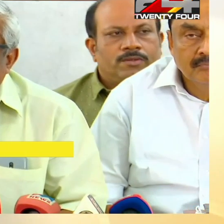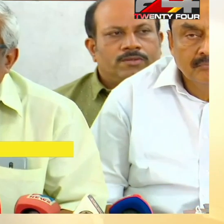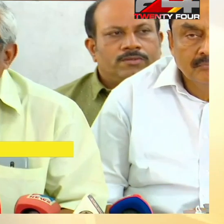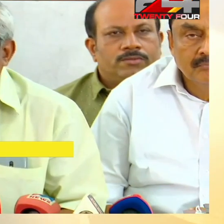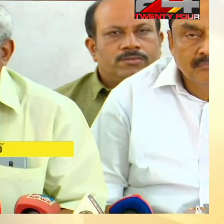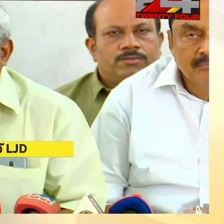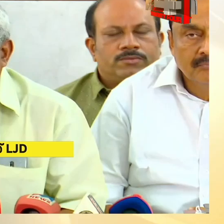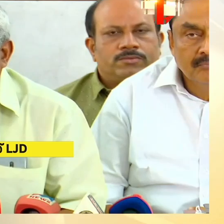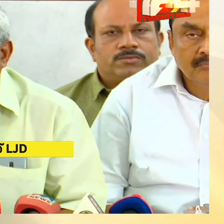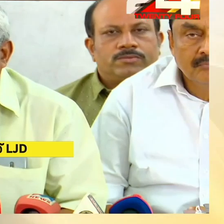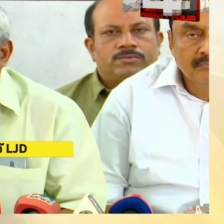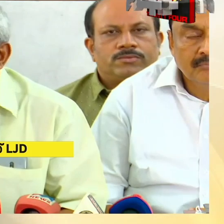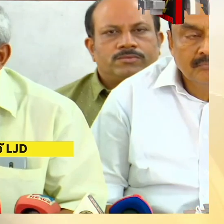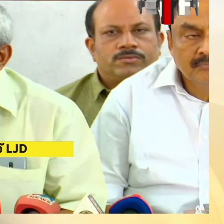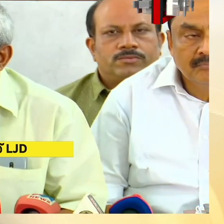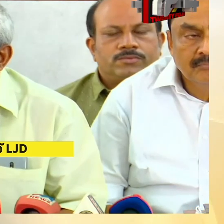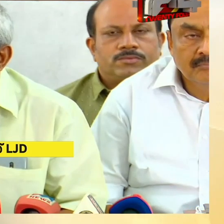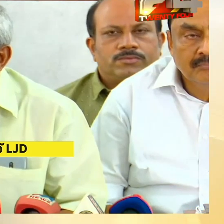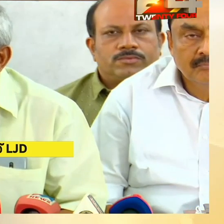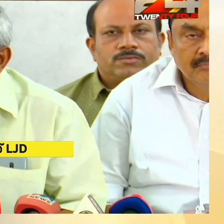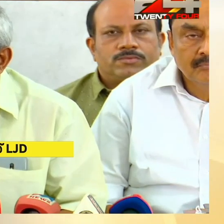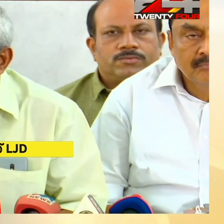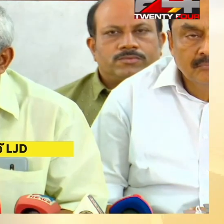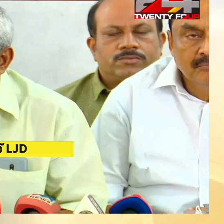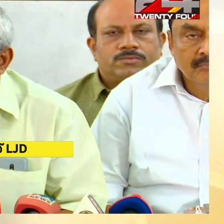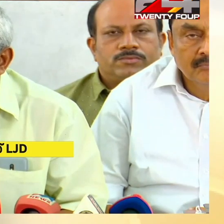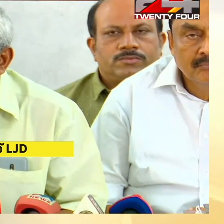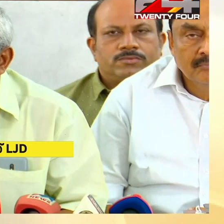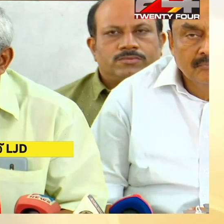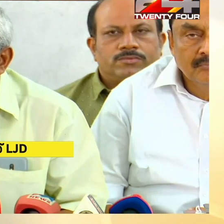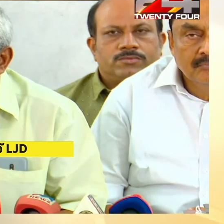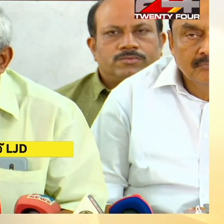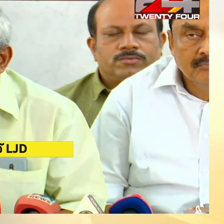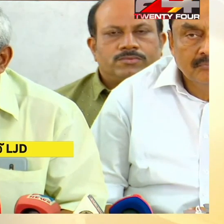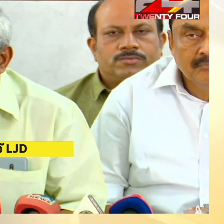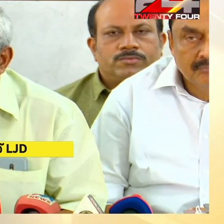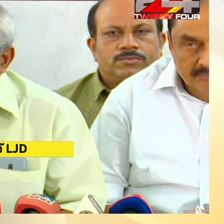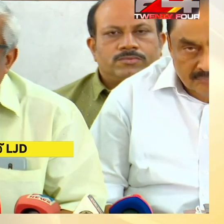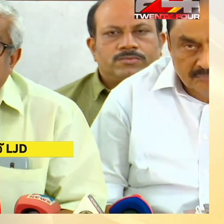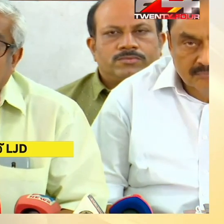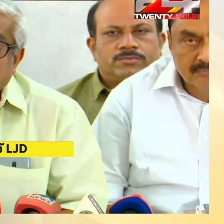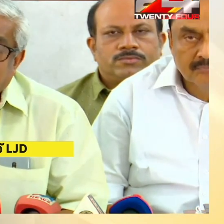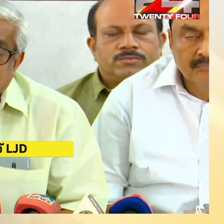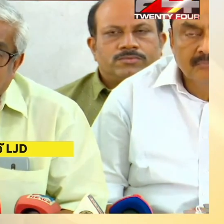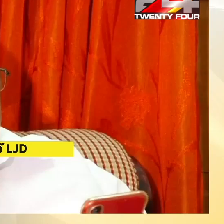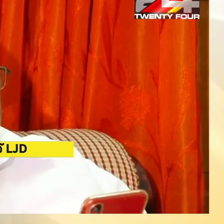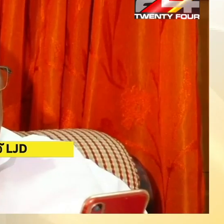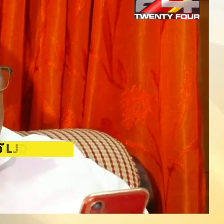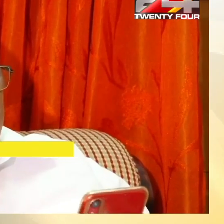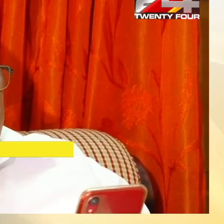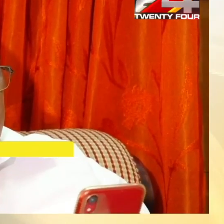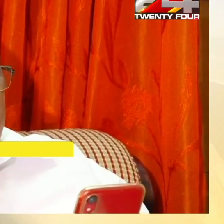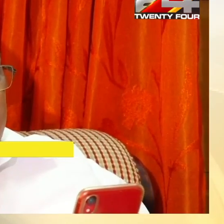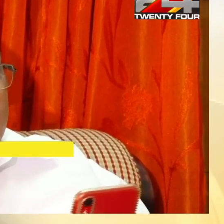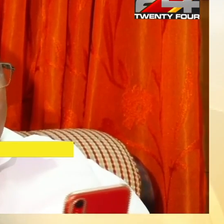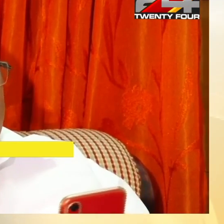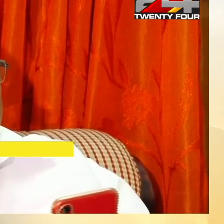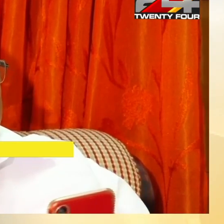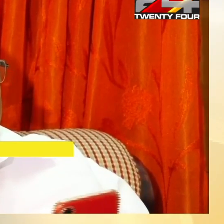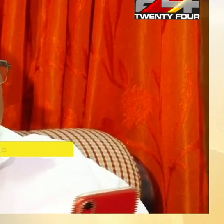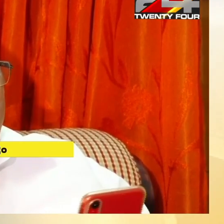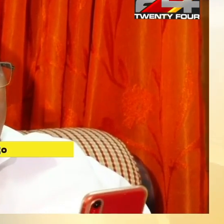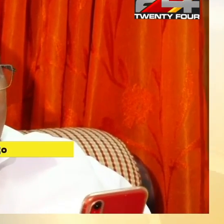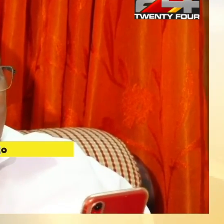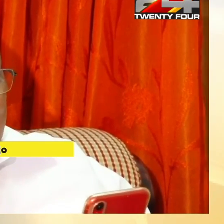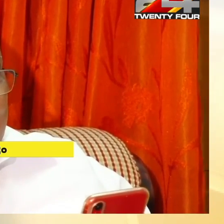LDFൽ ആവശ്യപ്പെടാൻ ഇന്ന് ചേർന്ന സംസ്ഥാന നേതൃയോഗം തീരുമാനിച്ചിട്ടുണ്ട്. അനുഭവ സമ്പത്തുള്ള നേതാവാണ്